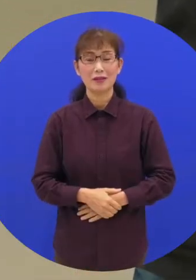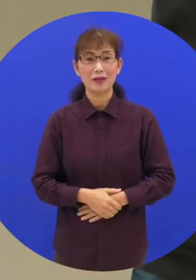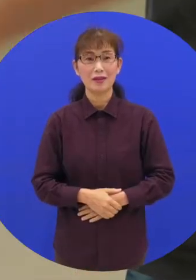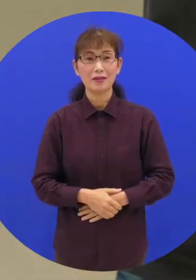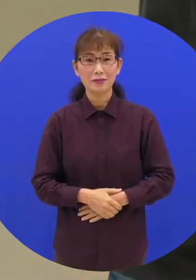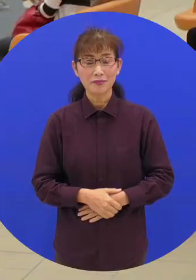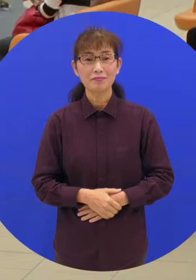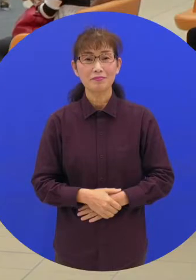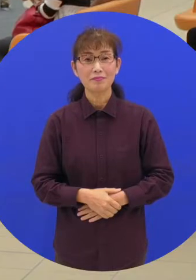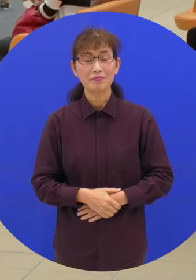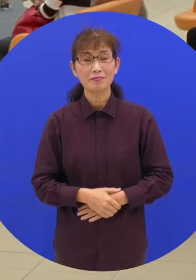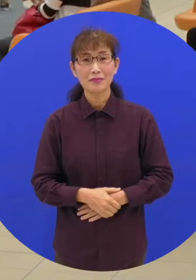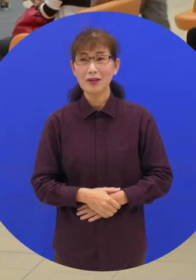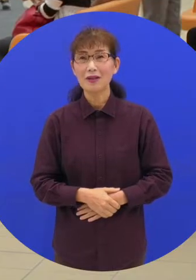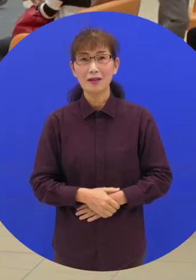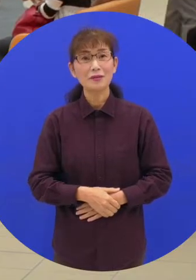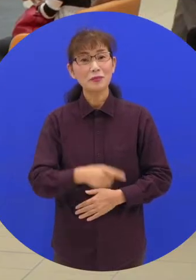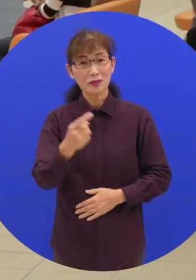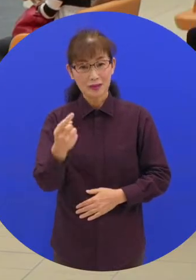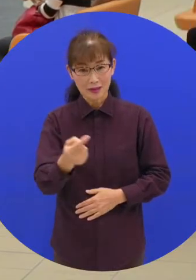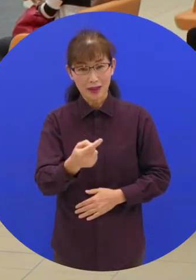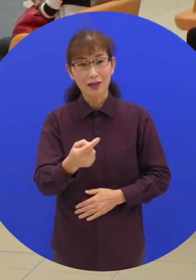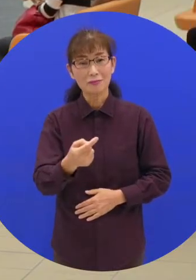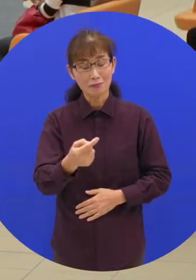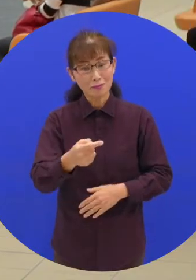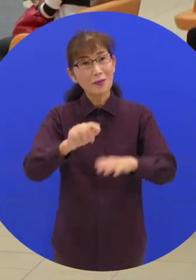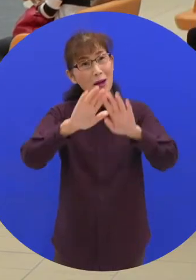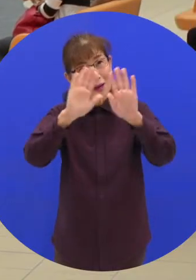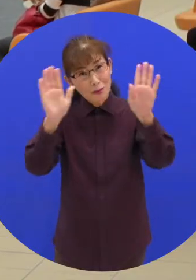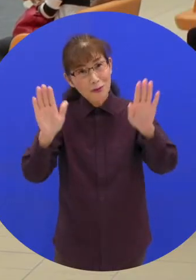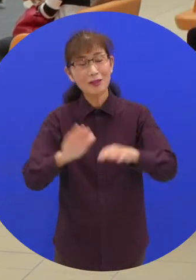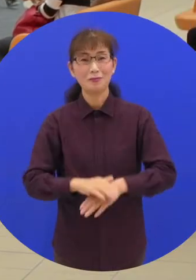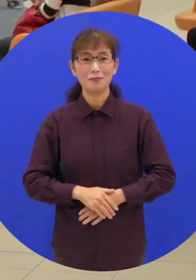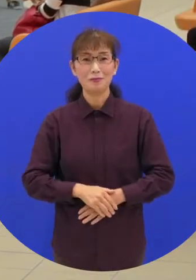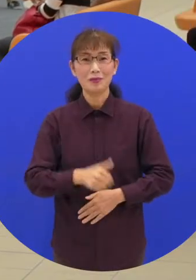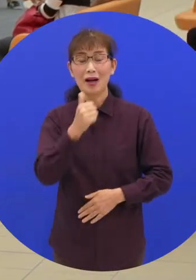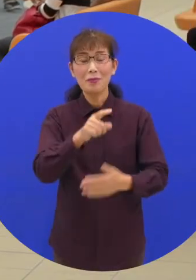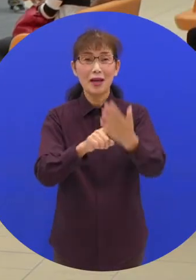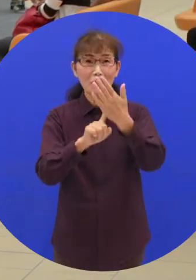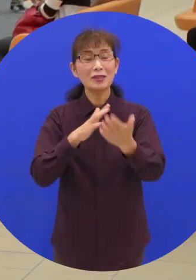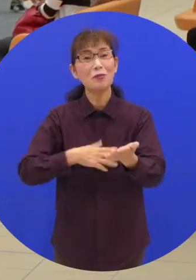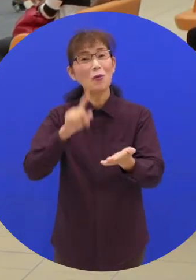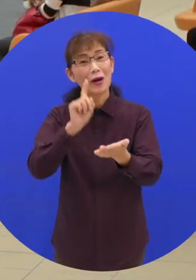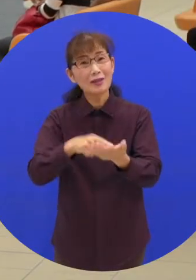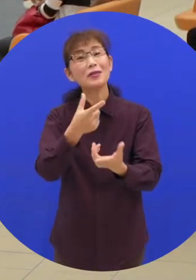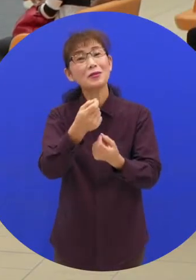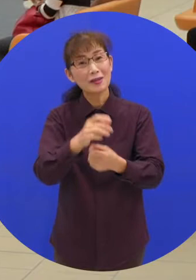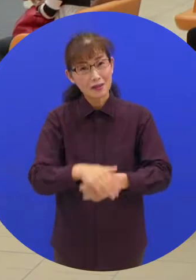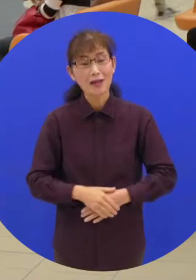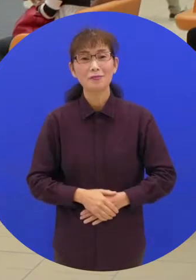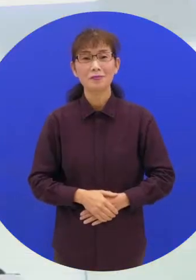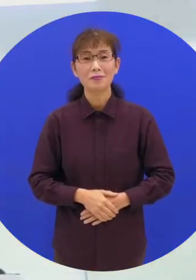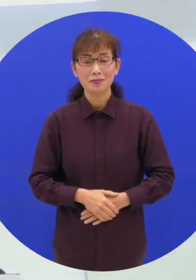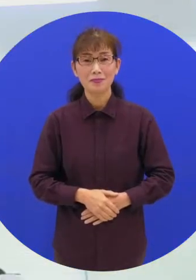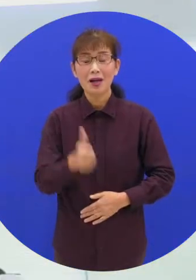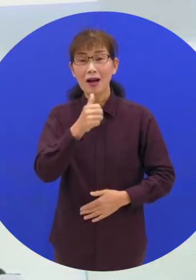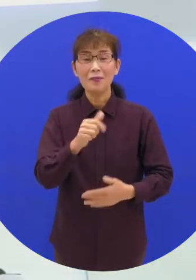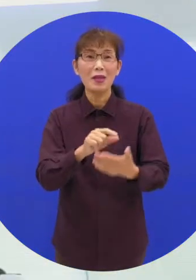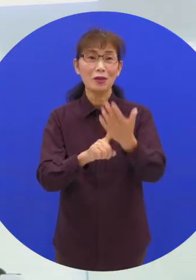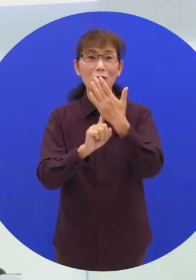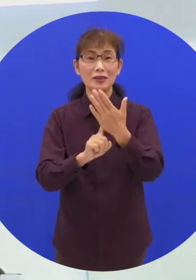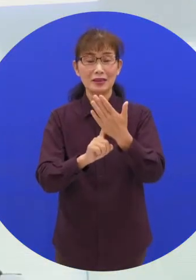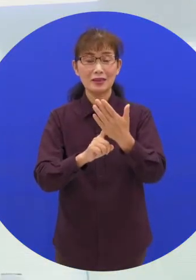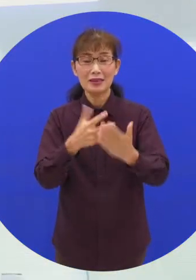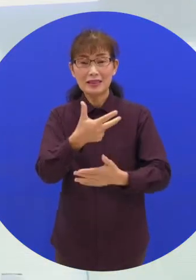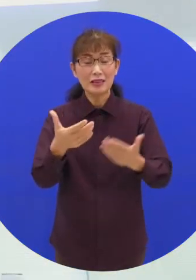ですよ。 こうやって見てみるとフロア全体がとっても明るくて案内の表示も分かりやすいですね。 案内表示